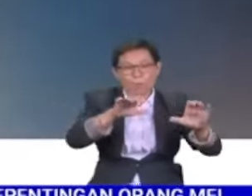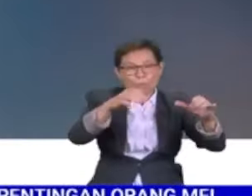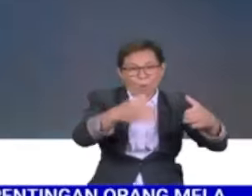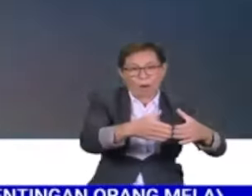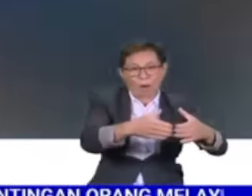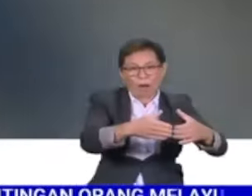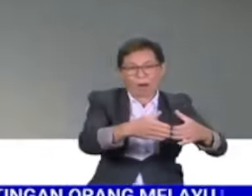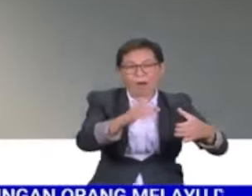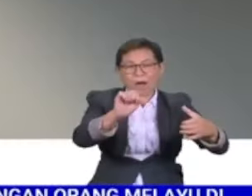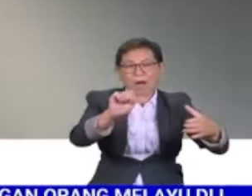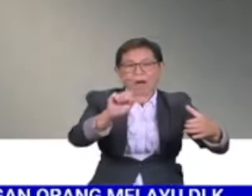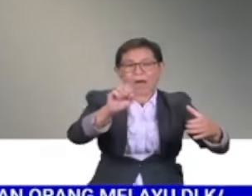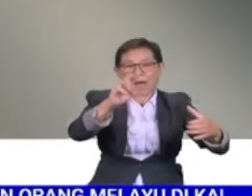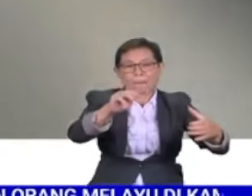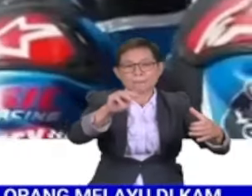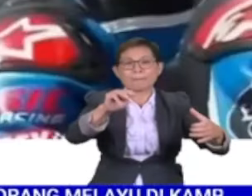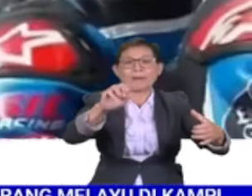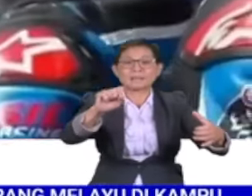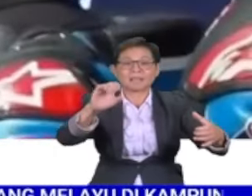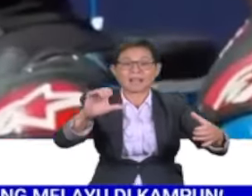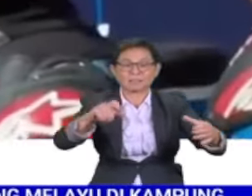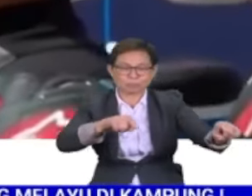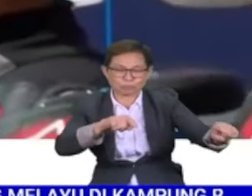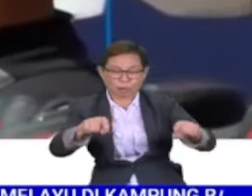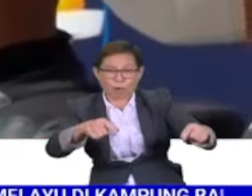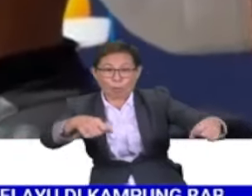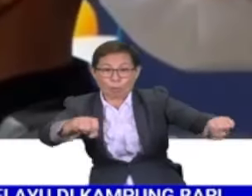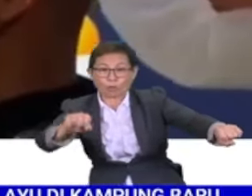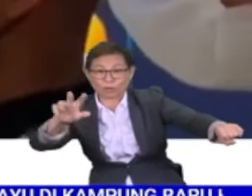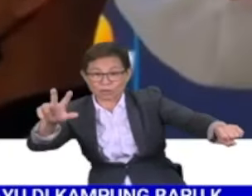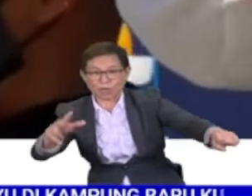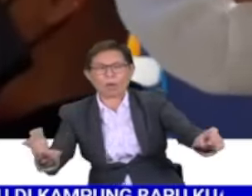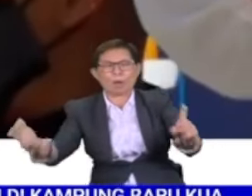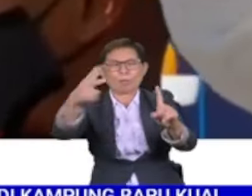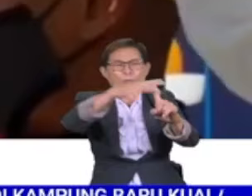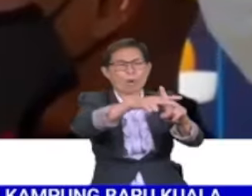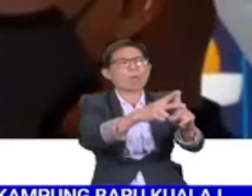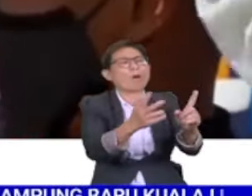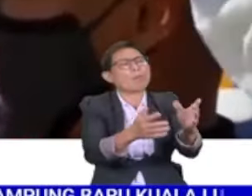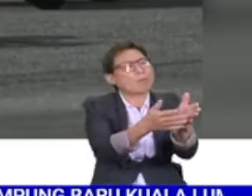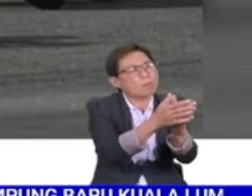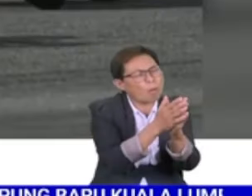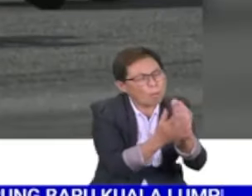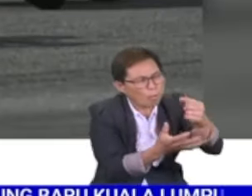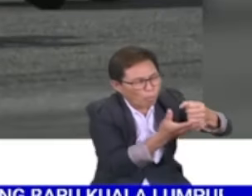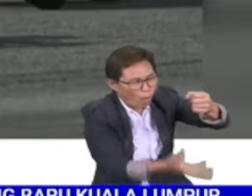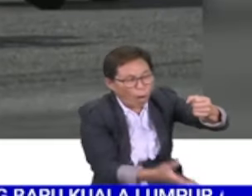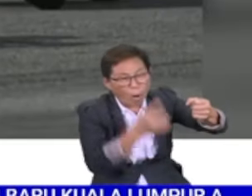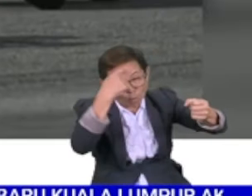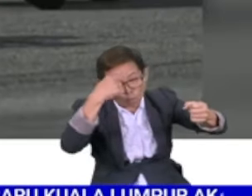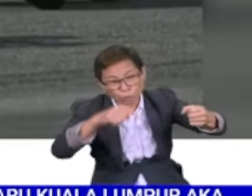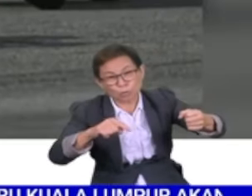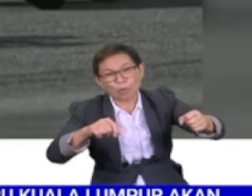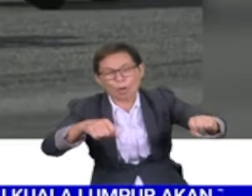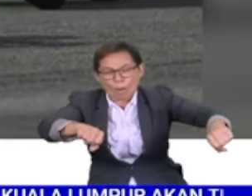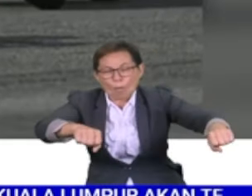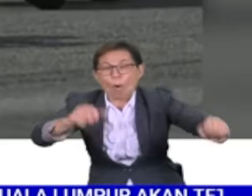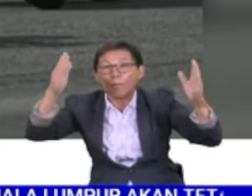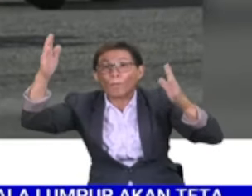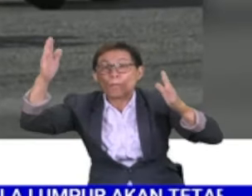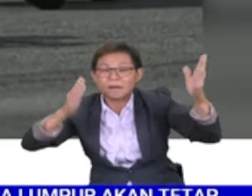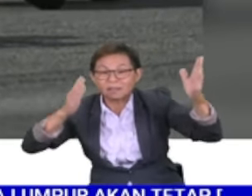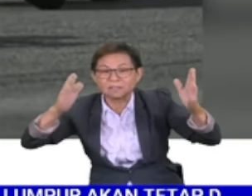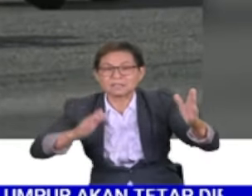Spanyol MT Hamilton MSI dalam saingan Moto3. Tambahnya, permohonan dana berkenaan turut melibatkan pelumba negara Hakim Danish dan Danish